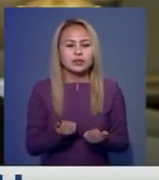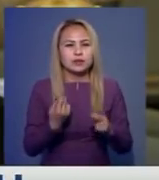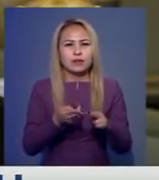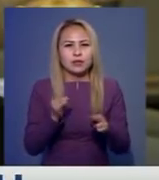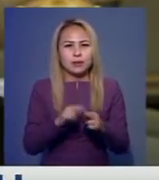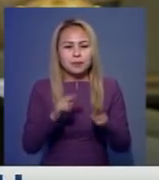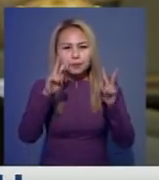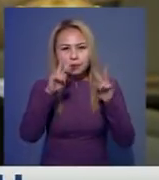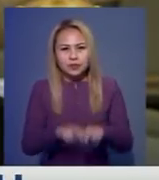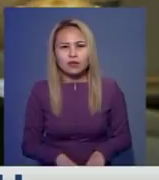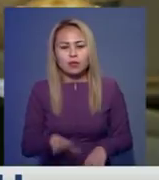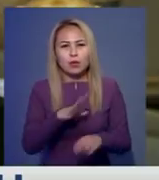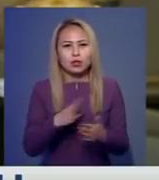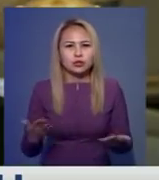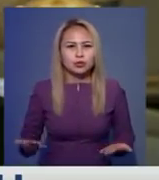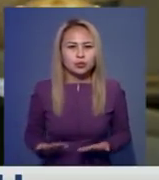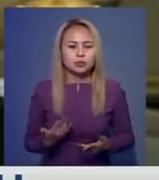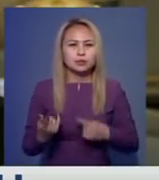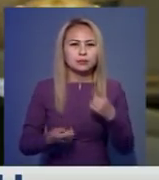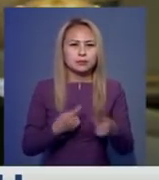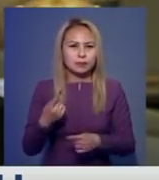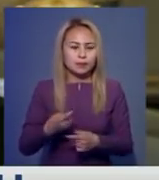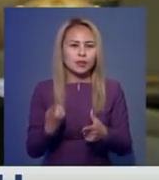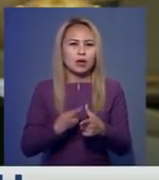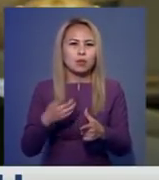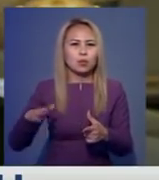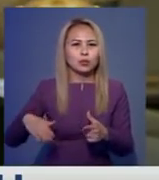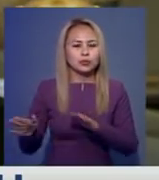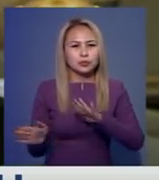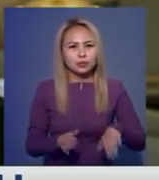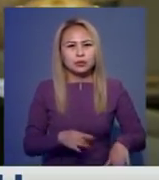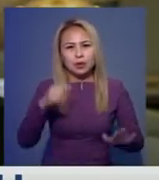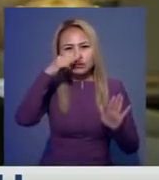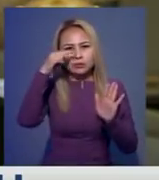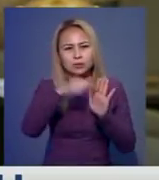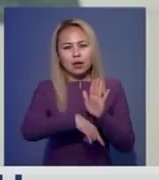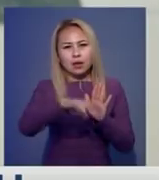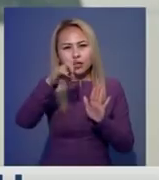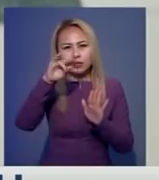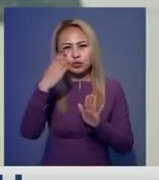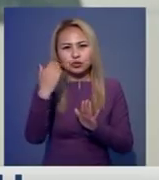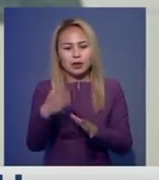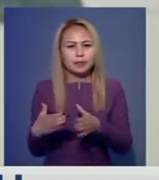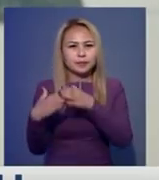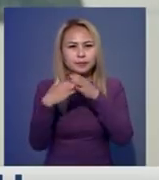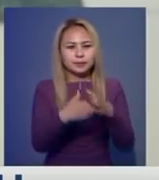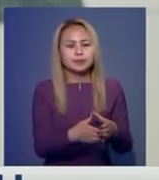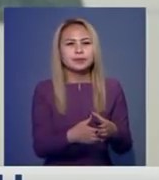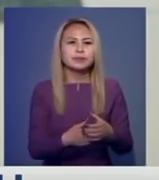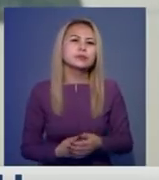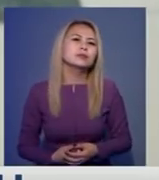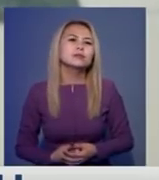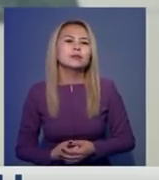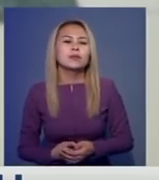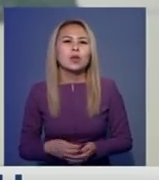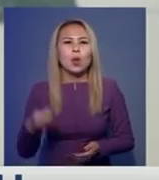зерттеу жүргіздім. Дешті Қыпшақ даласынан келгенін білдім. Яғни біздің түбіміз Қыпшақ түріктерінен. Түркияның шығысы